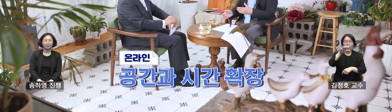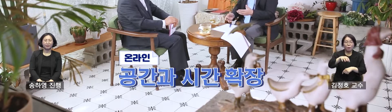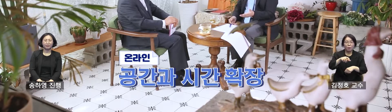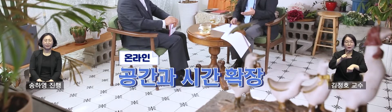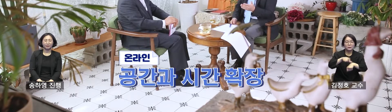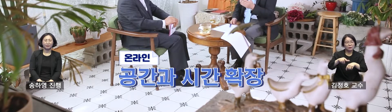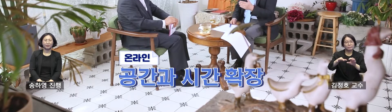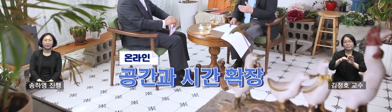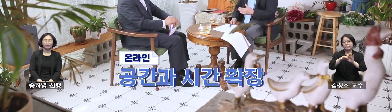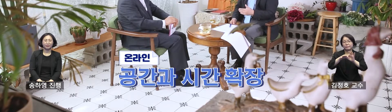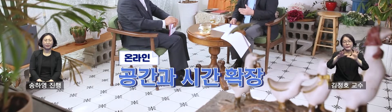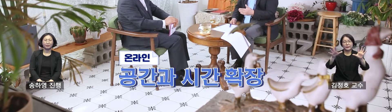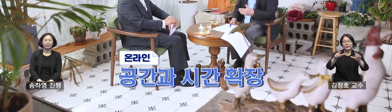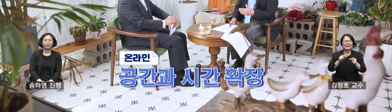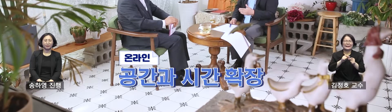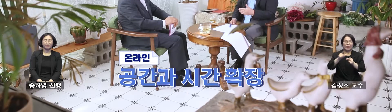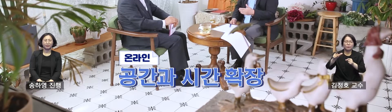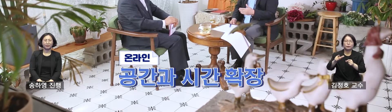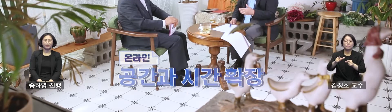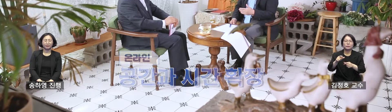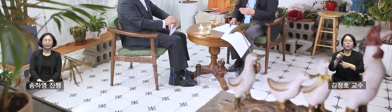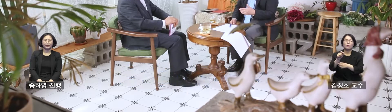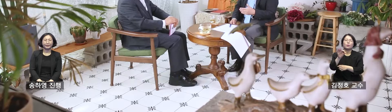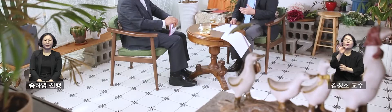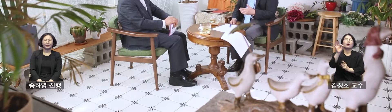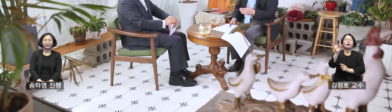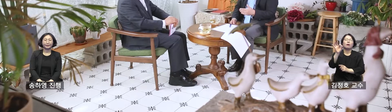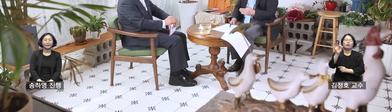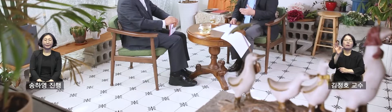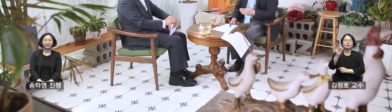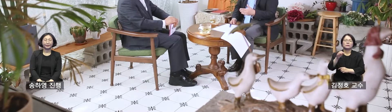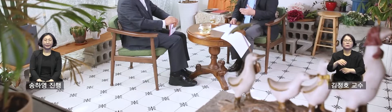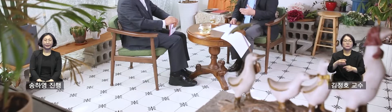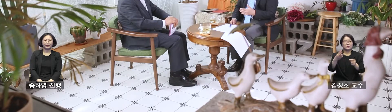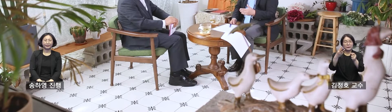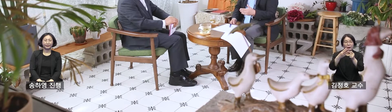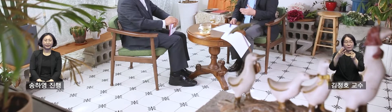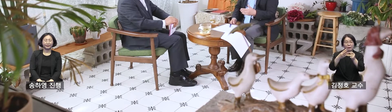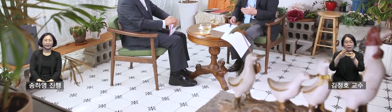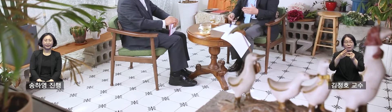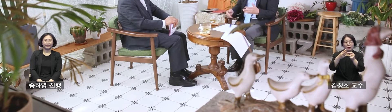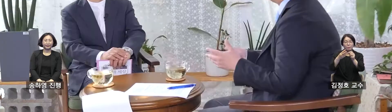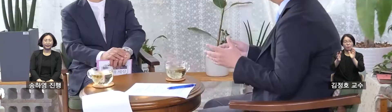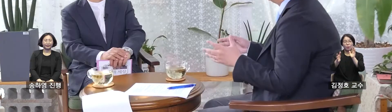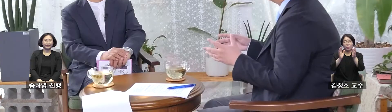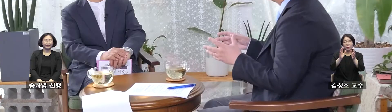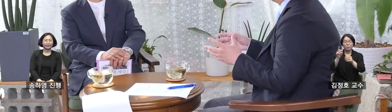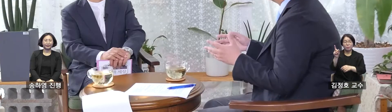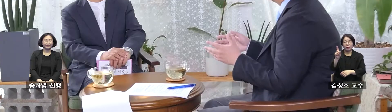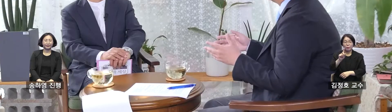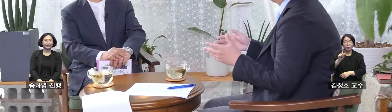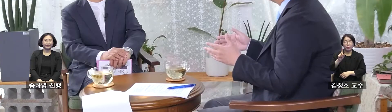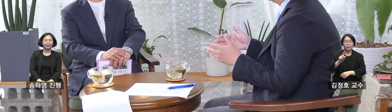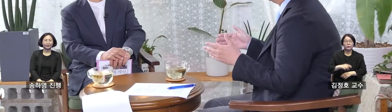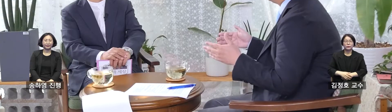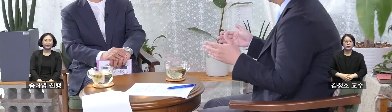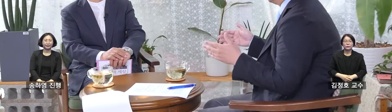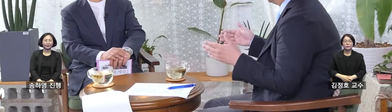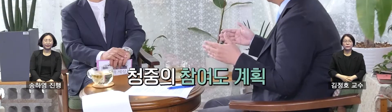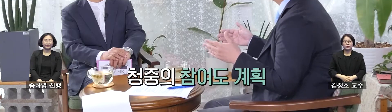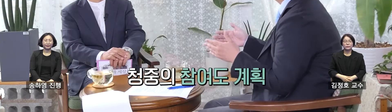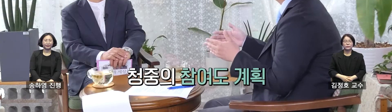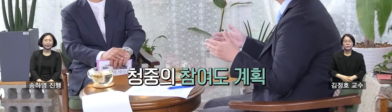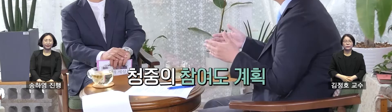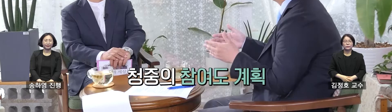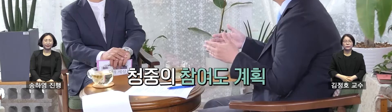없으니까 대부분 다 응해 주십니다. 그래가지고 지금 3회 포럼 같은 경우는 아예 그 지금